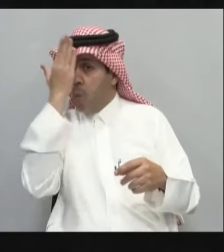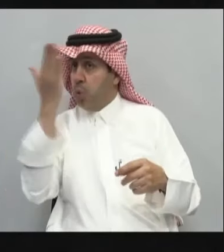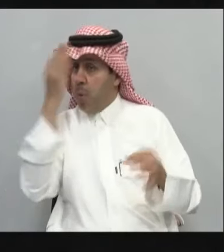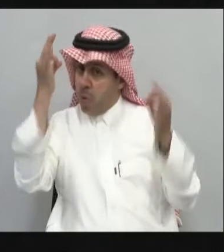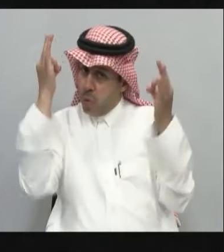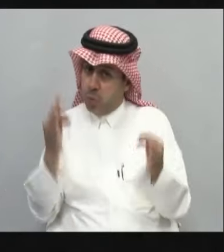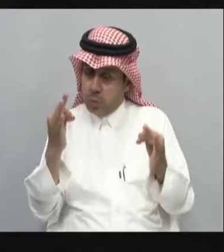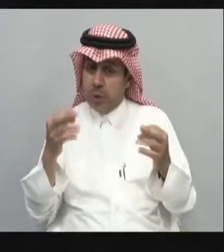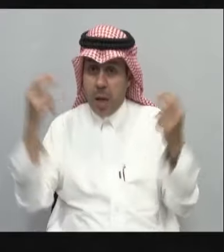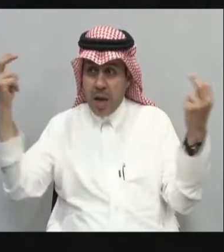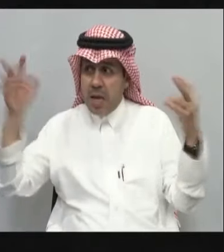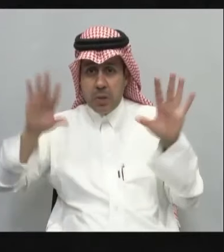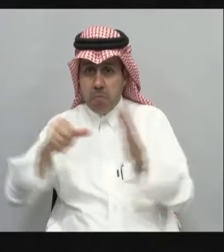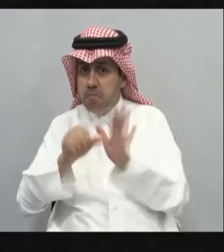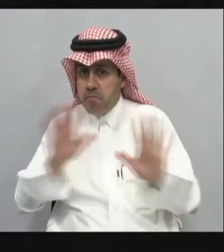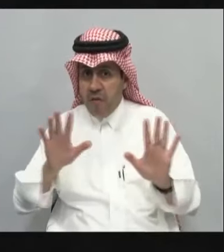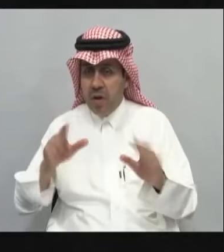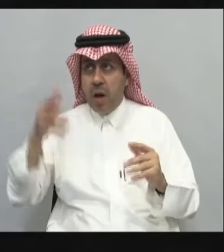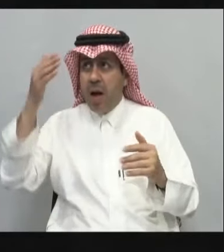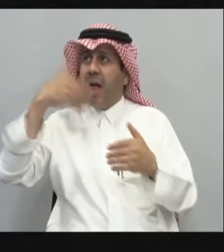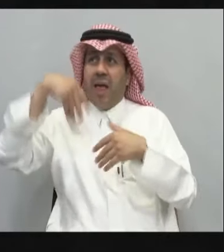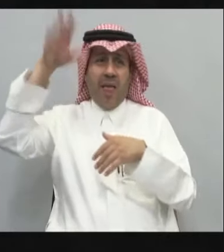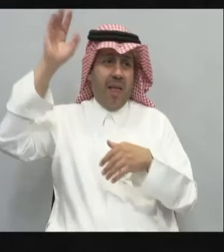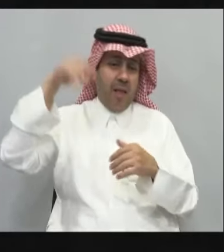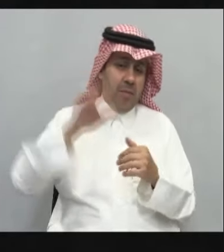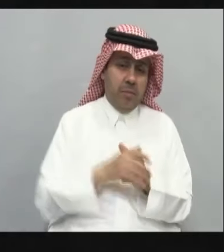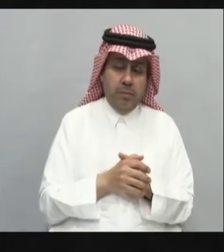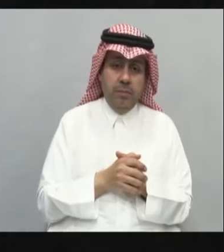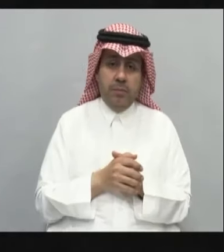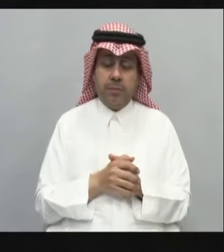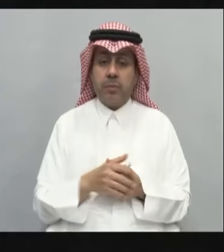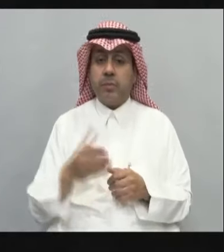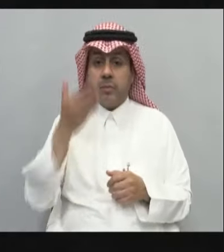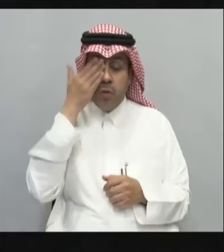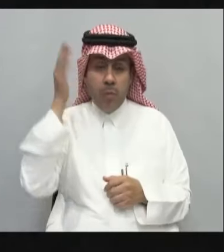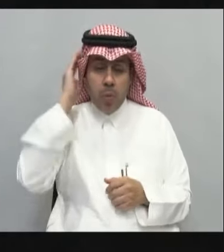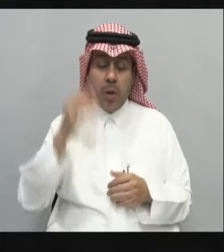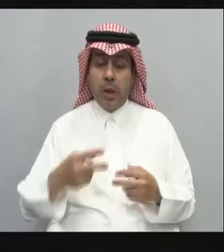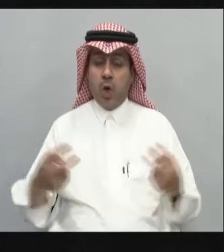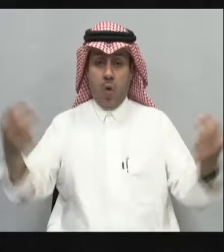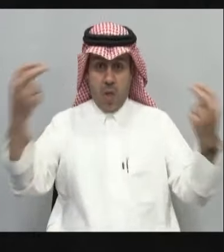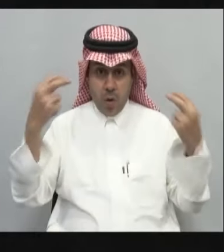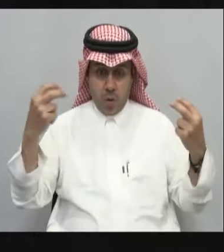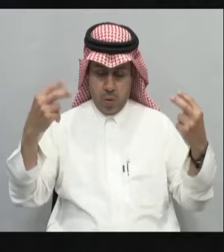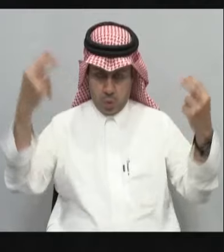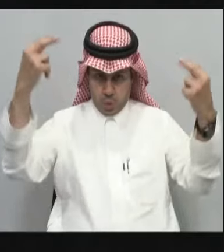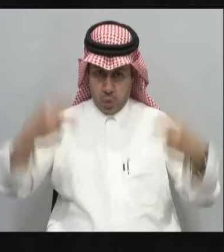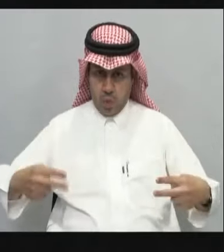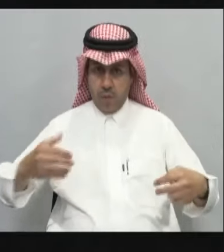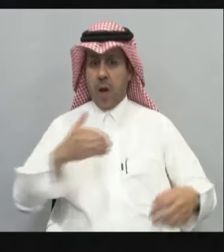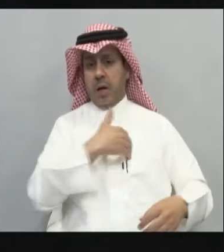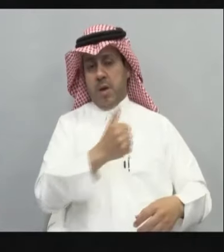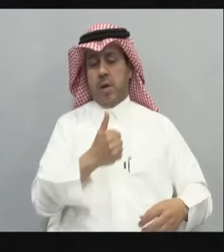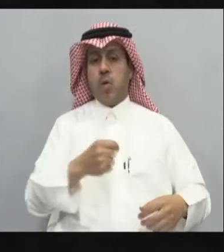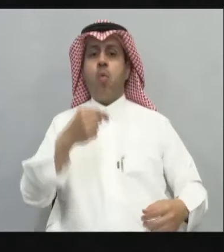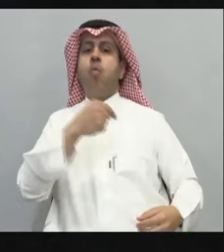ويبطن ماذا ما رايكم احسنتم المنافق هو الذي يظهر ماذا